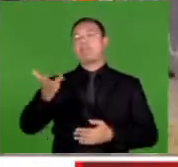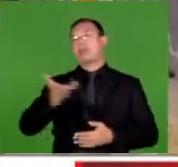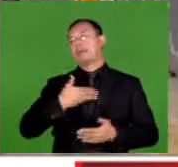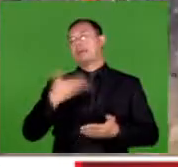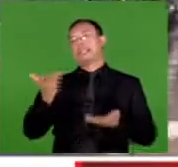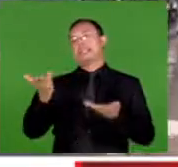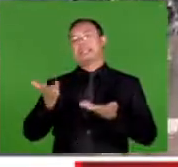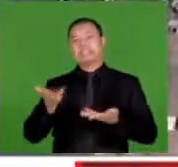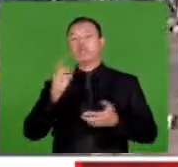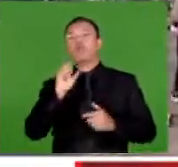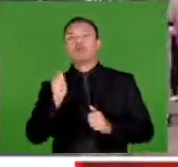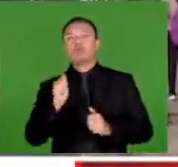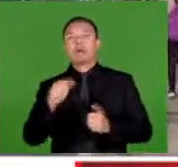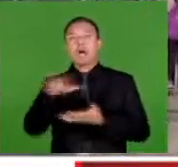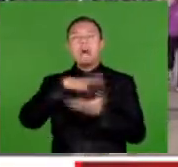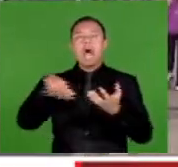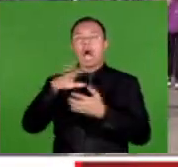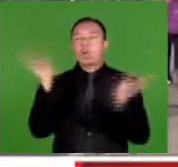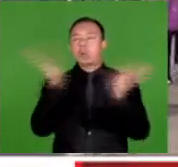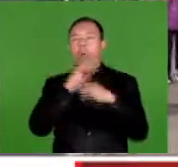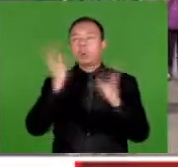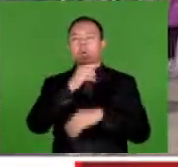ini untuk mengurangi dampak polusi.